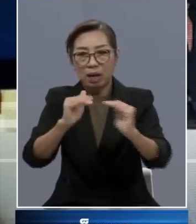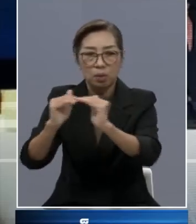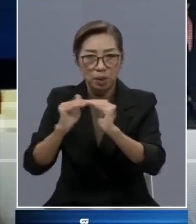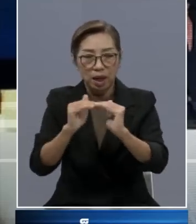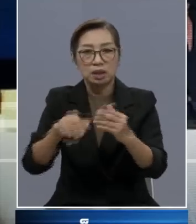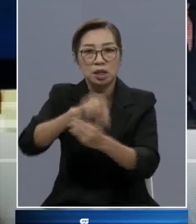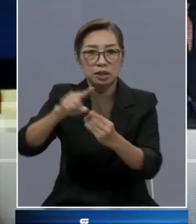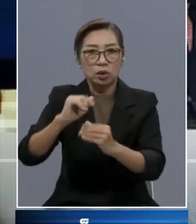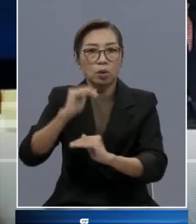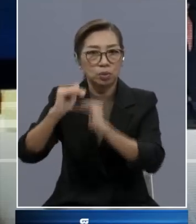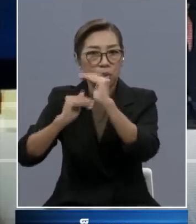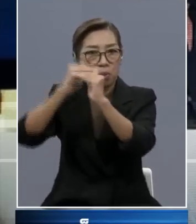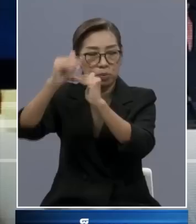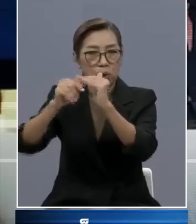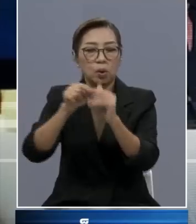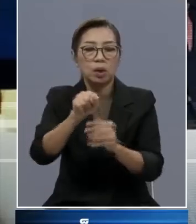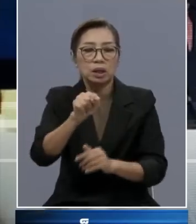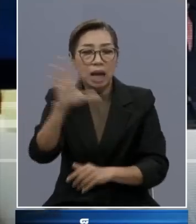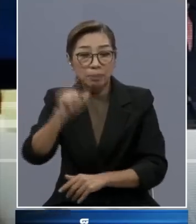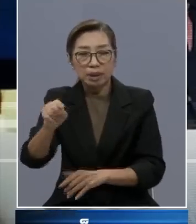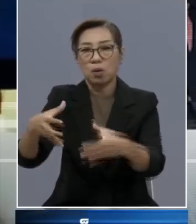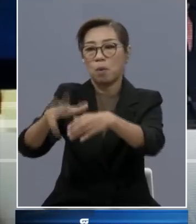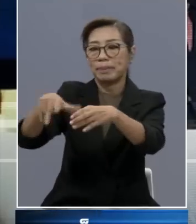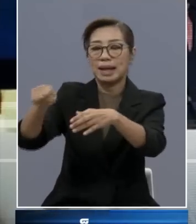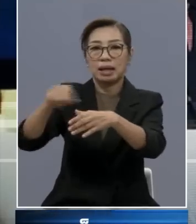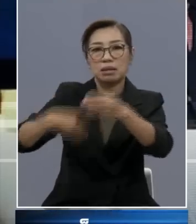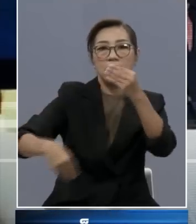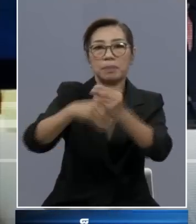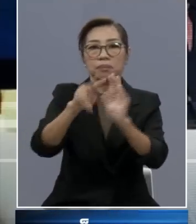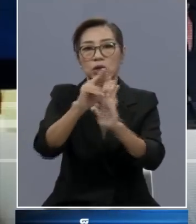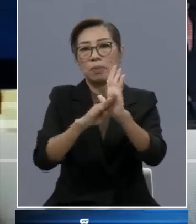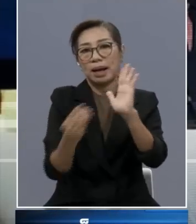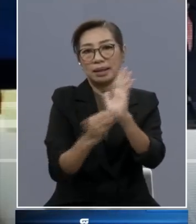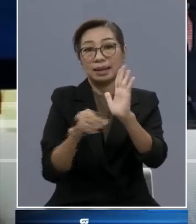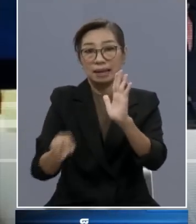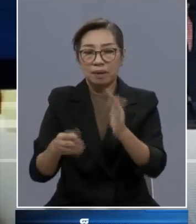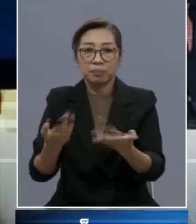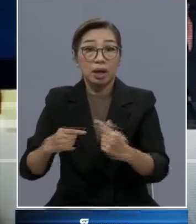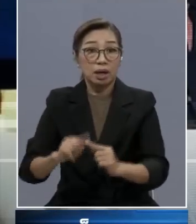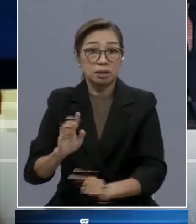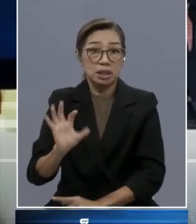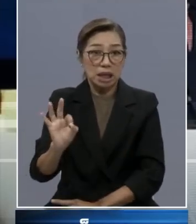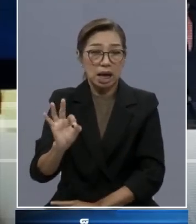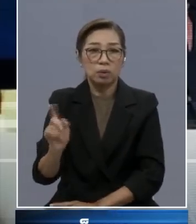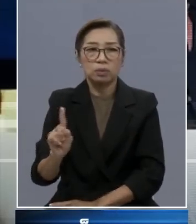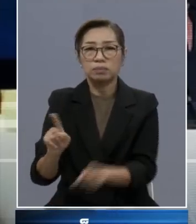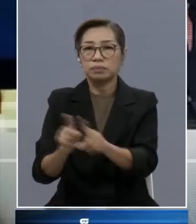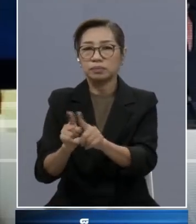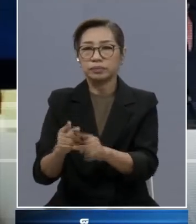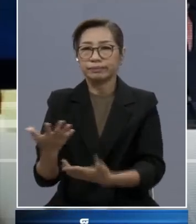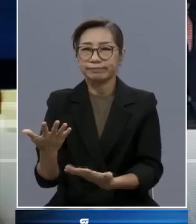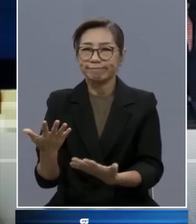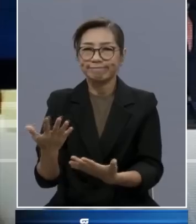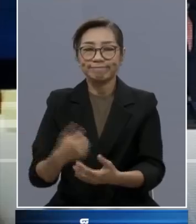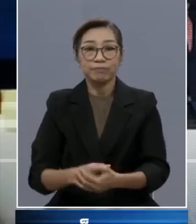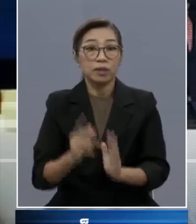มอันนี้เหมือนเป็นข้อคิดเห็นของพรรคเพื่อไทยที่ใส่เข้าไปด้วยเรื่องที่9ครับมีการยกเลิกนะฮะเรื่อง